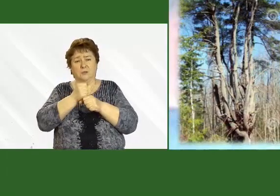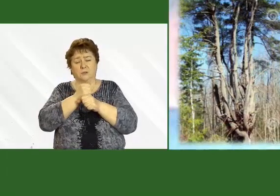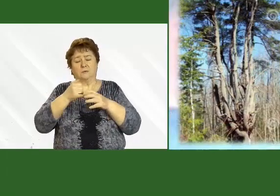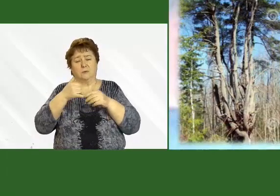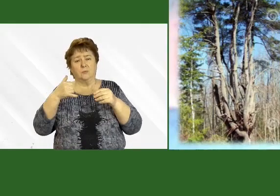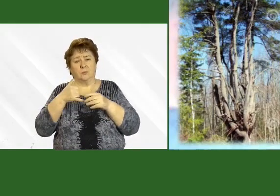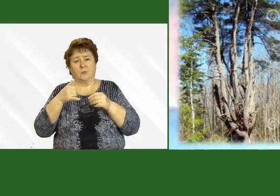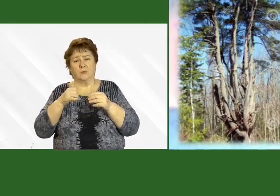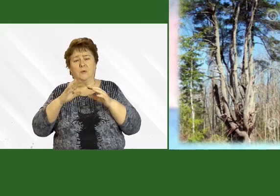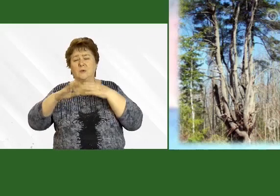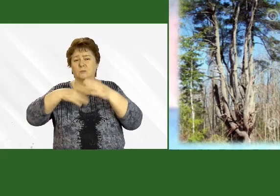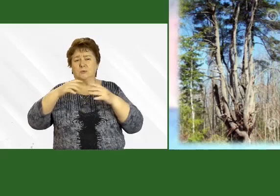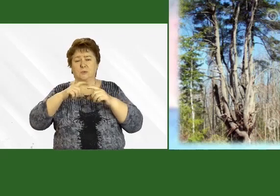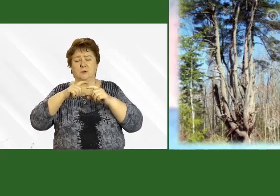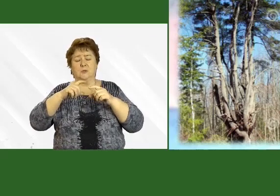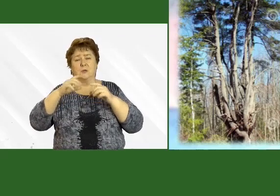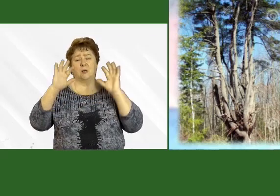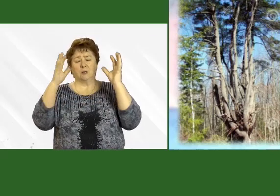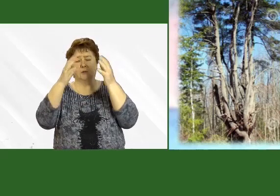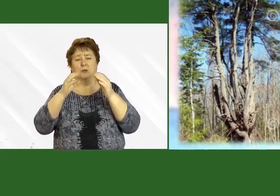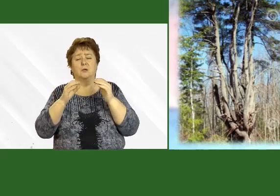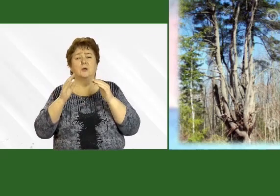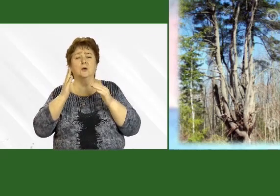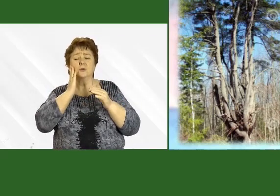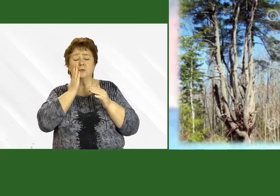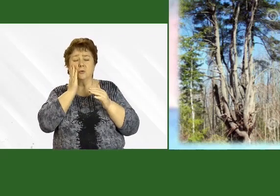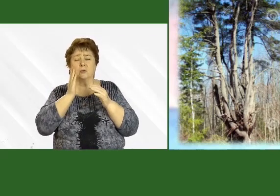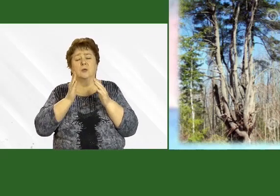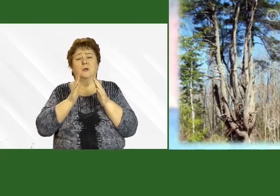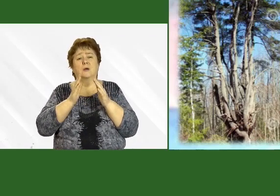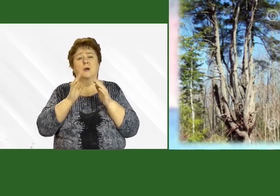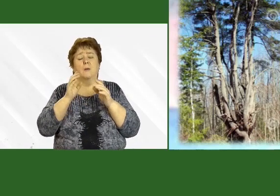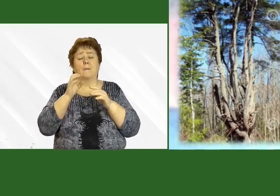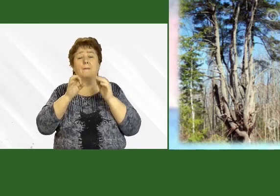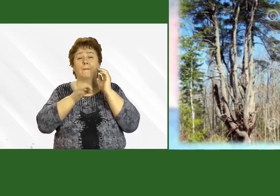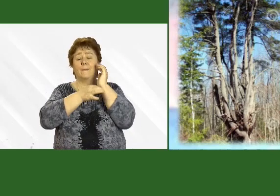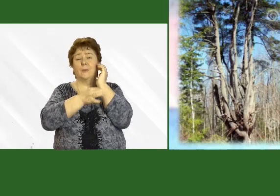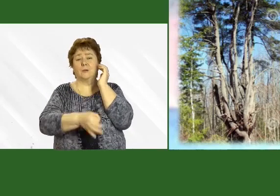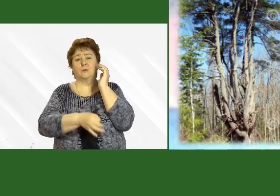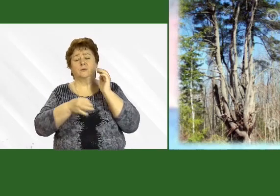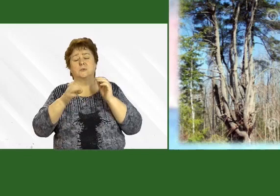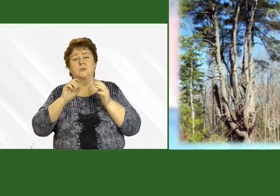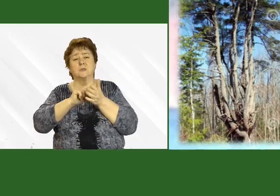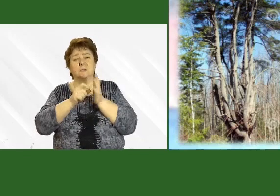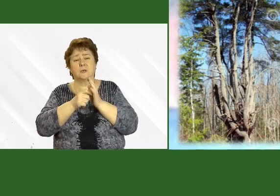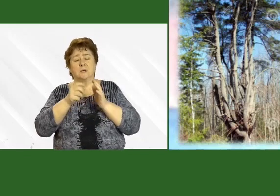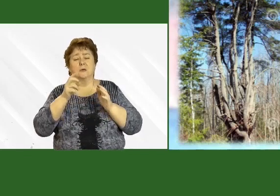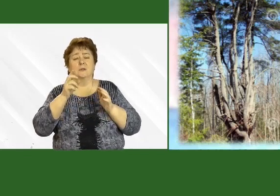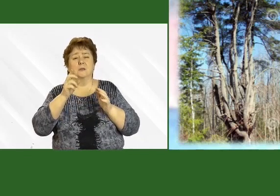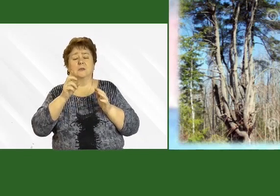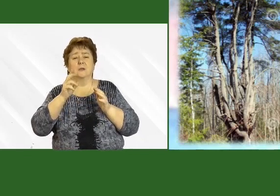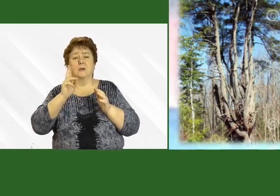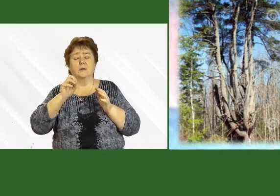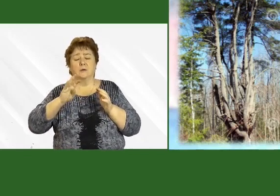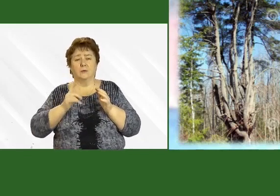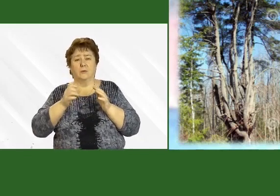лесах преобладают желтая береза сахарный клен бук липа белая